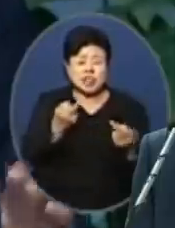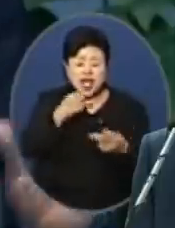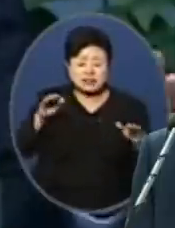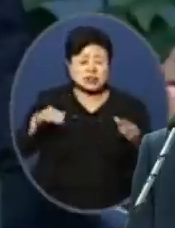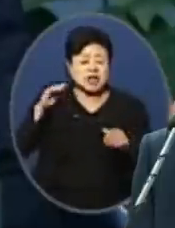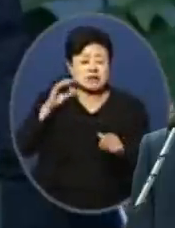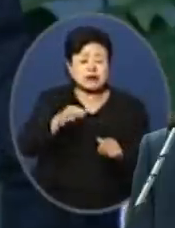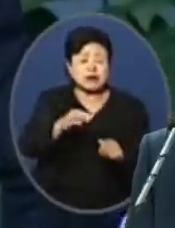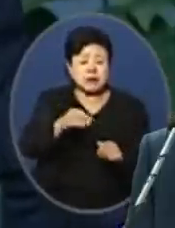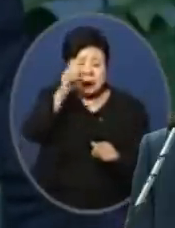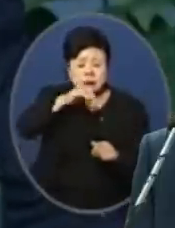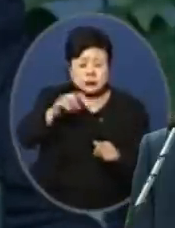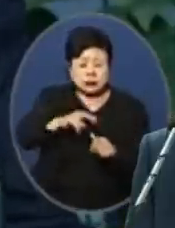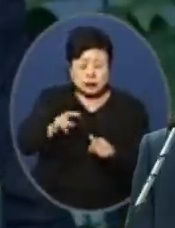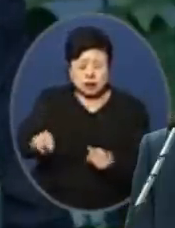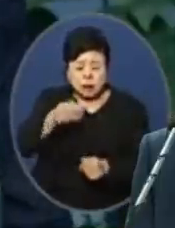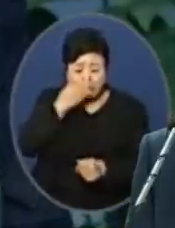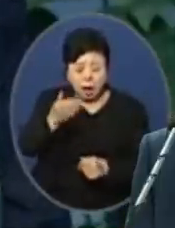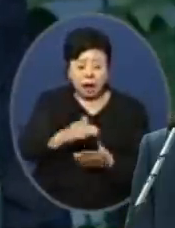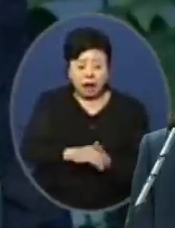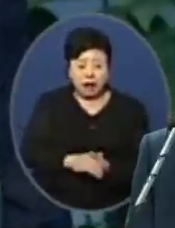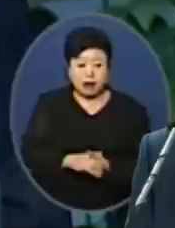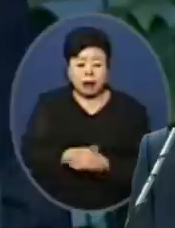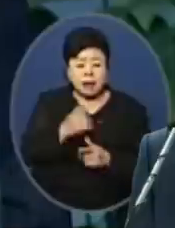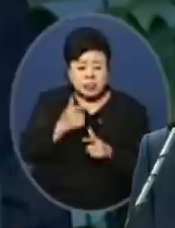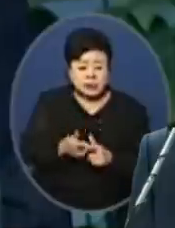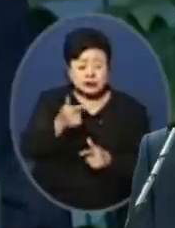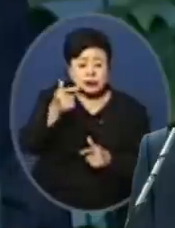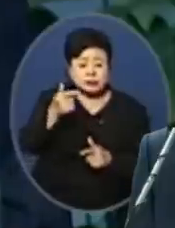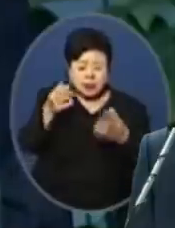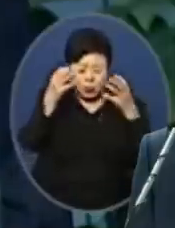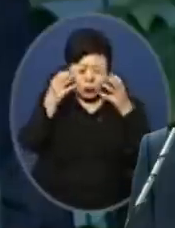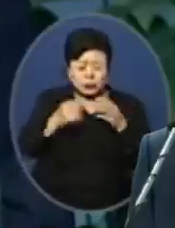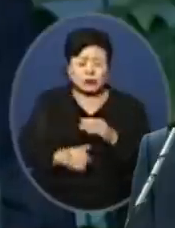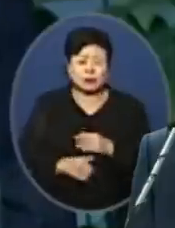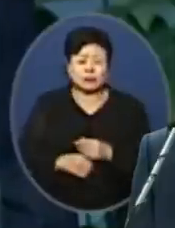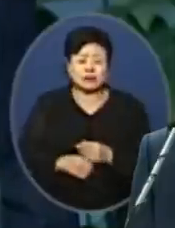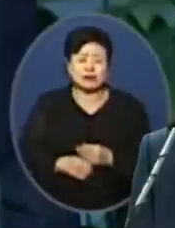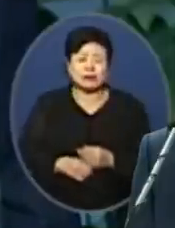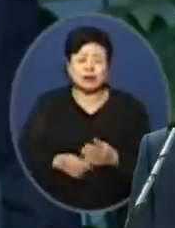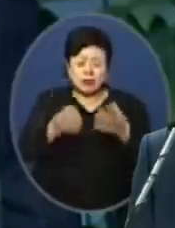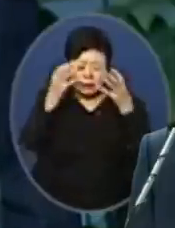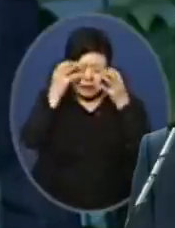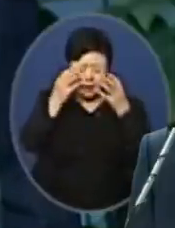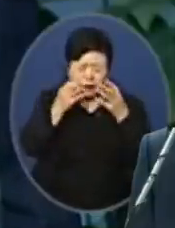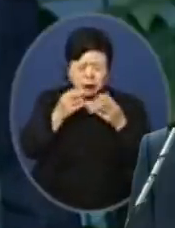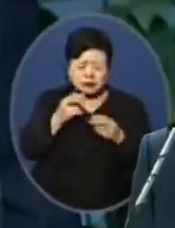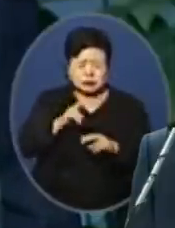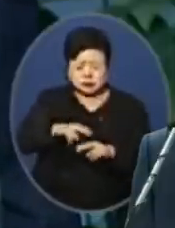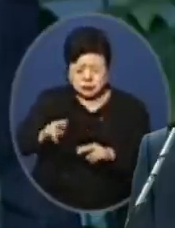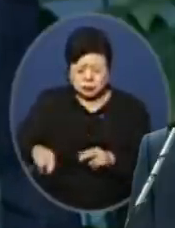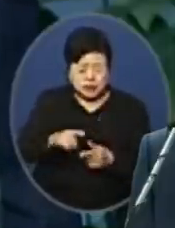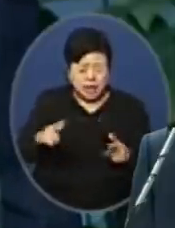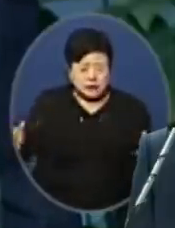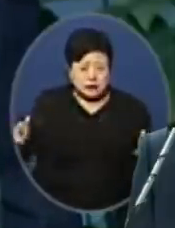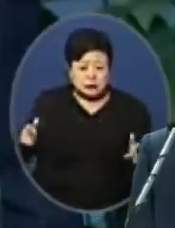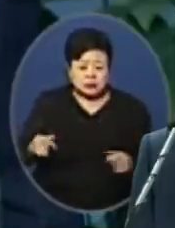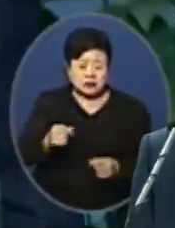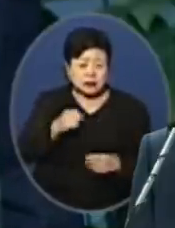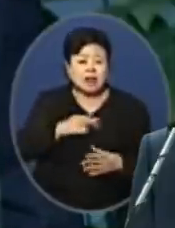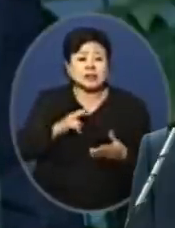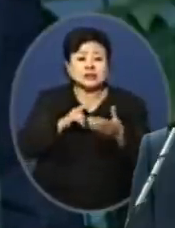불러서 십자가에서 내려올 수 있습니다. 나는 예수님이 그 고통을 당하면서도 십자가에서 안 내려온 것이 희한한 일인